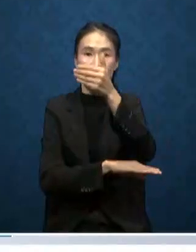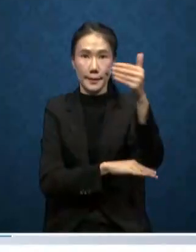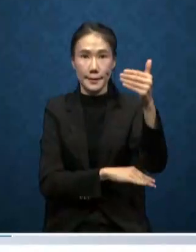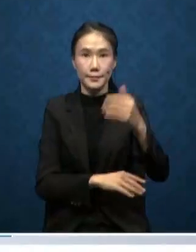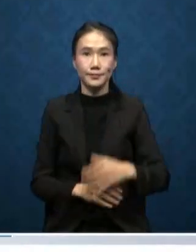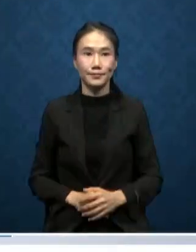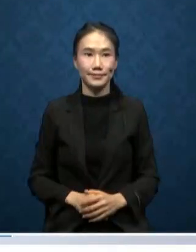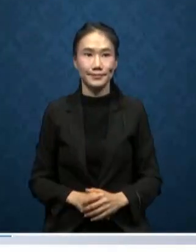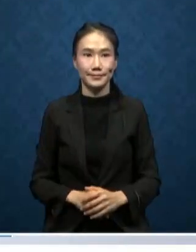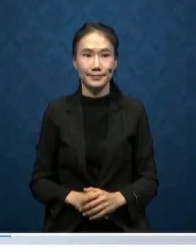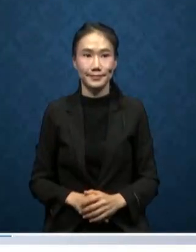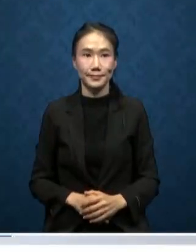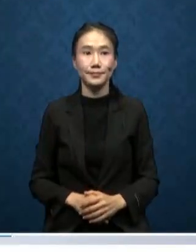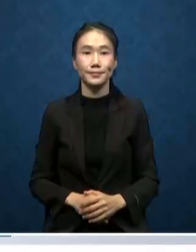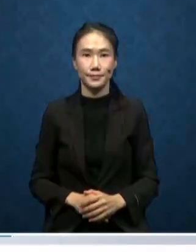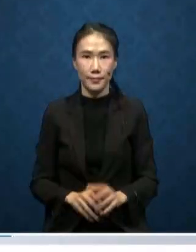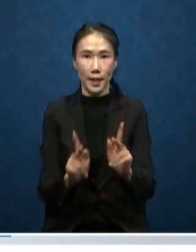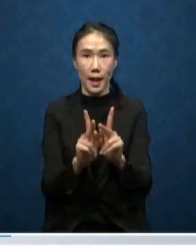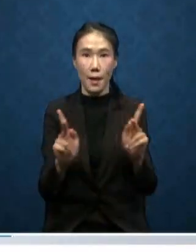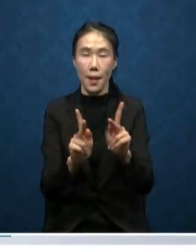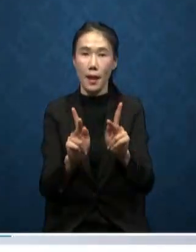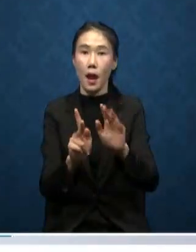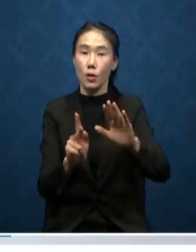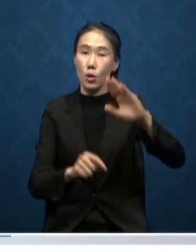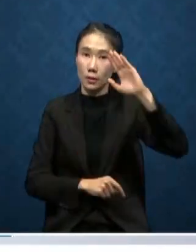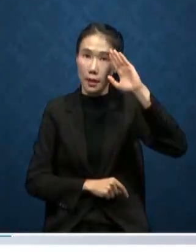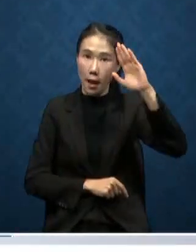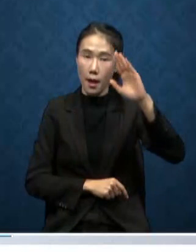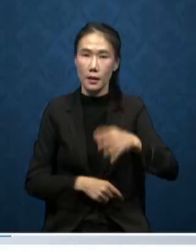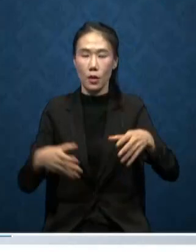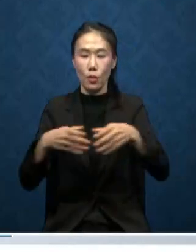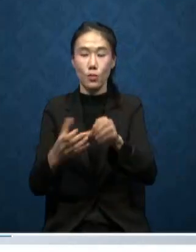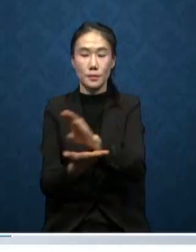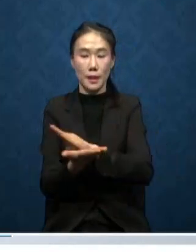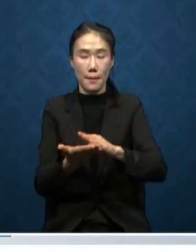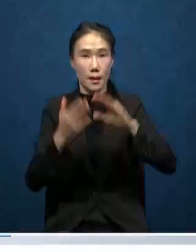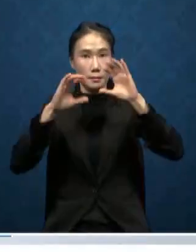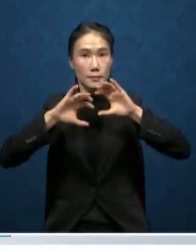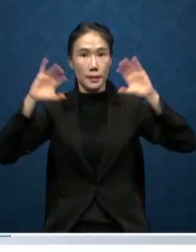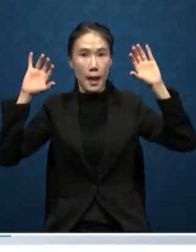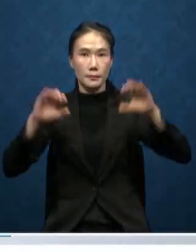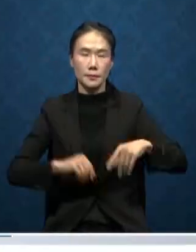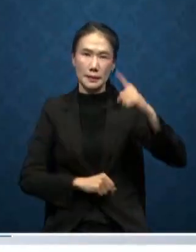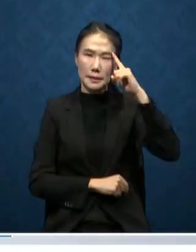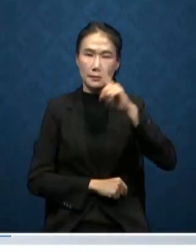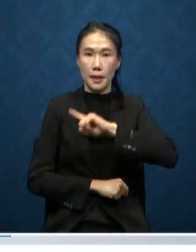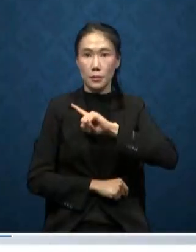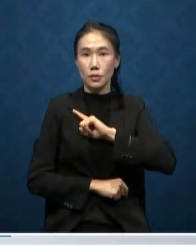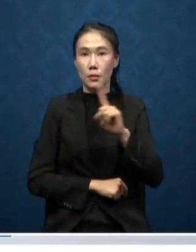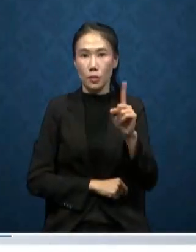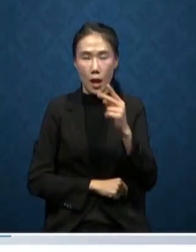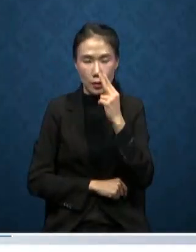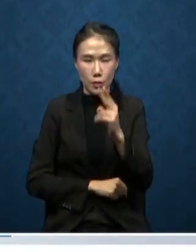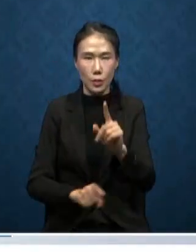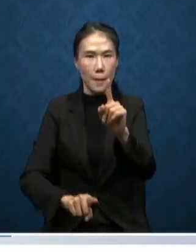ชาติคณะกรรมาธิการการอาหารและความมั่นคงของรัฐวุฒิสภามีหน้าที่รับผิดชอบในการติด